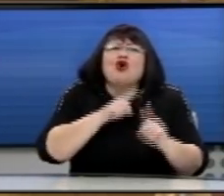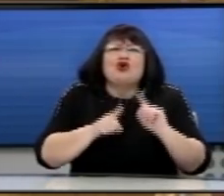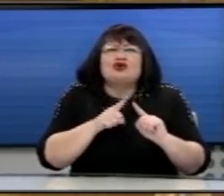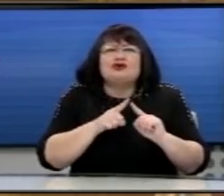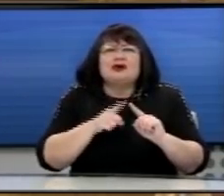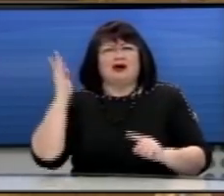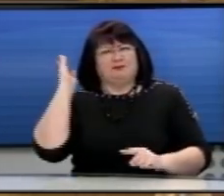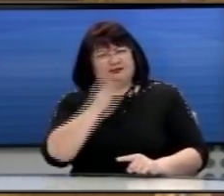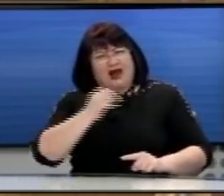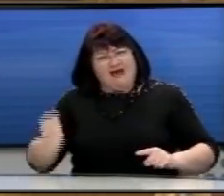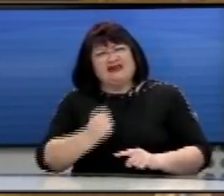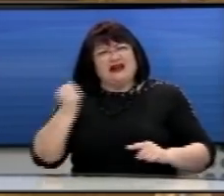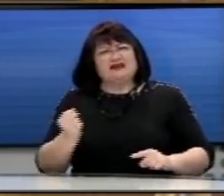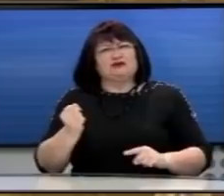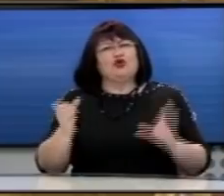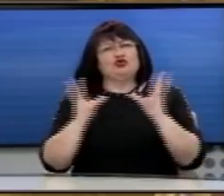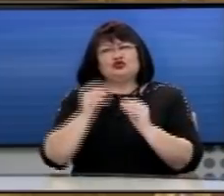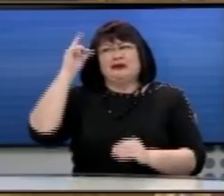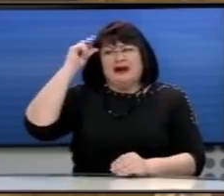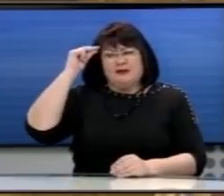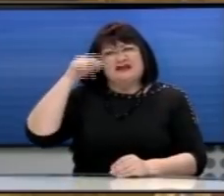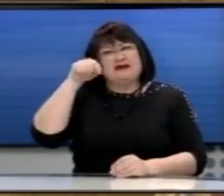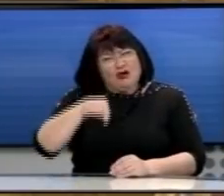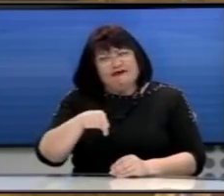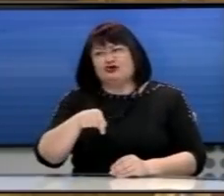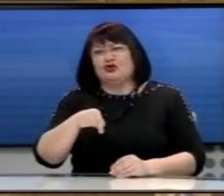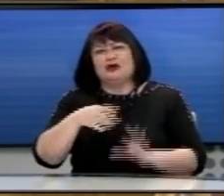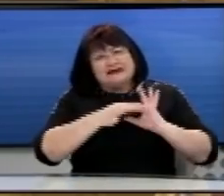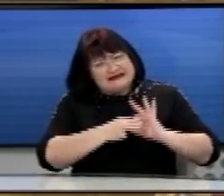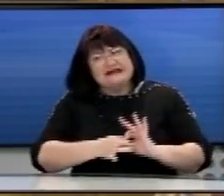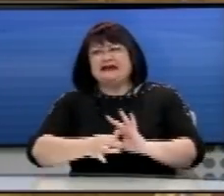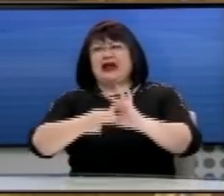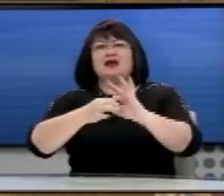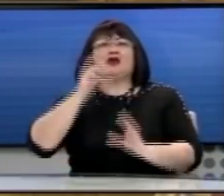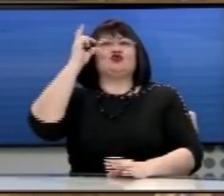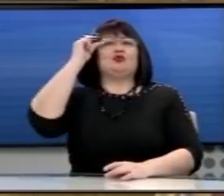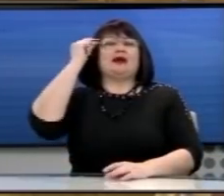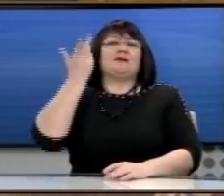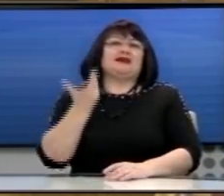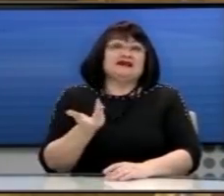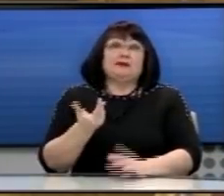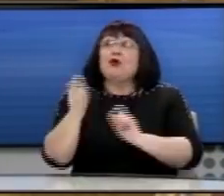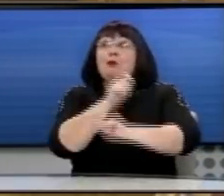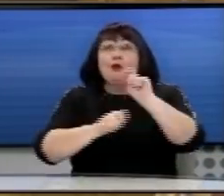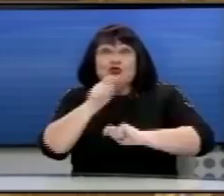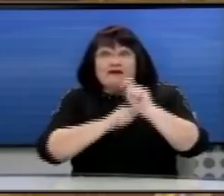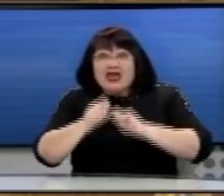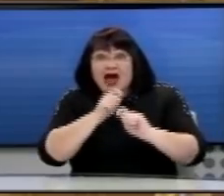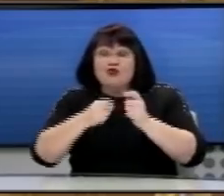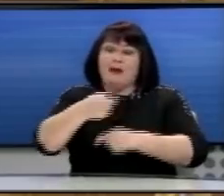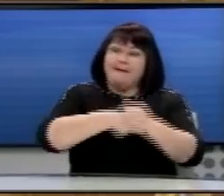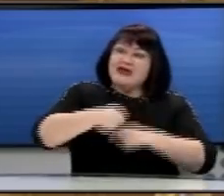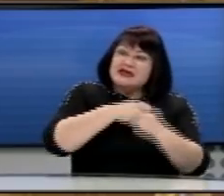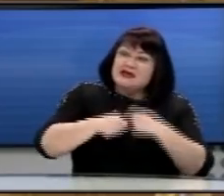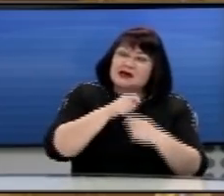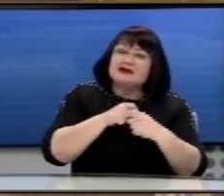της καταστολής και του αυταρχισμού στα ΕΗ είναι η φυσική συνέχεια του πανεπιστημίου που φτιάχνεται για τις